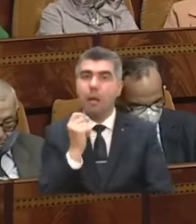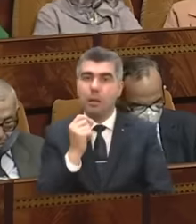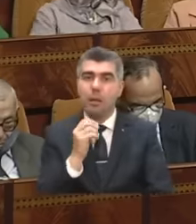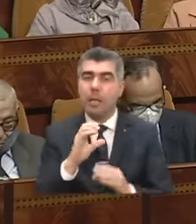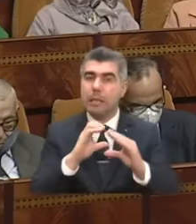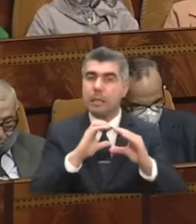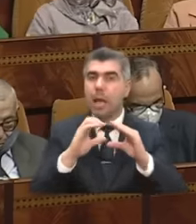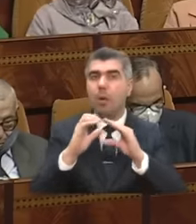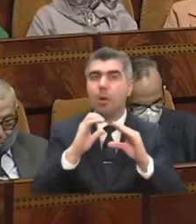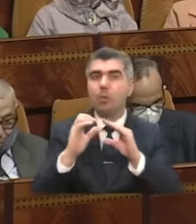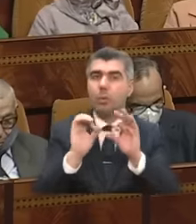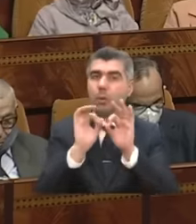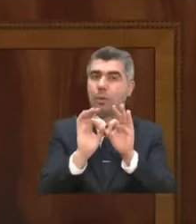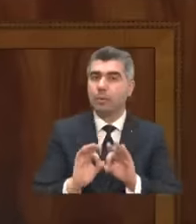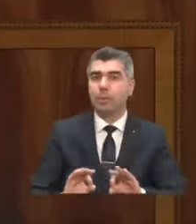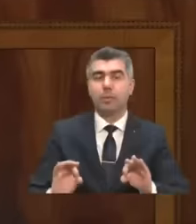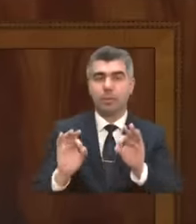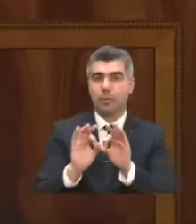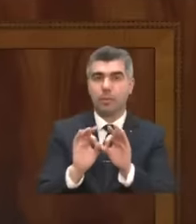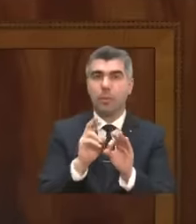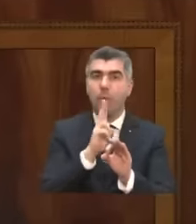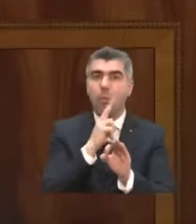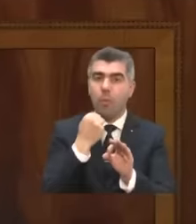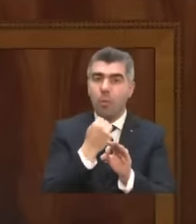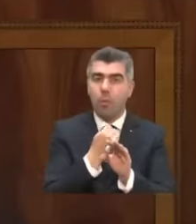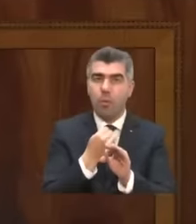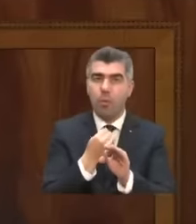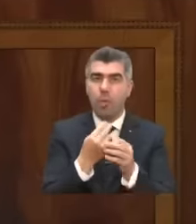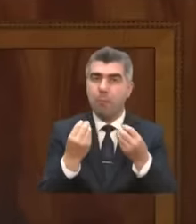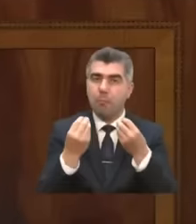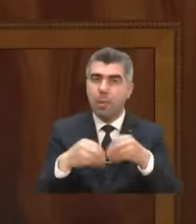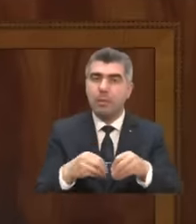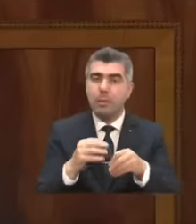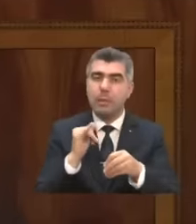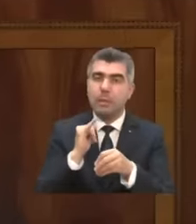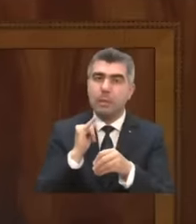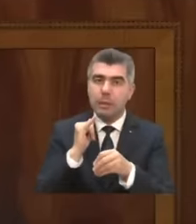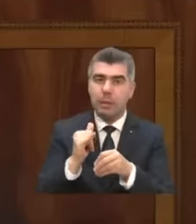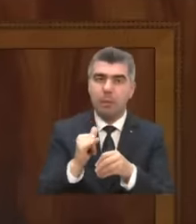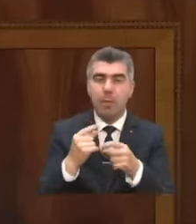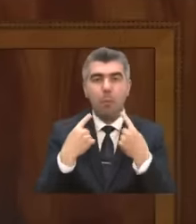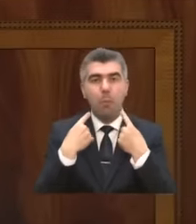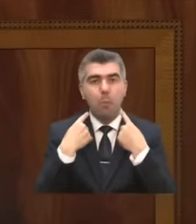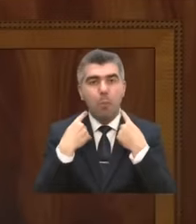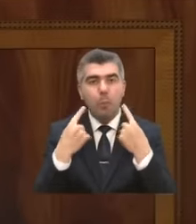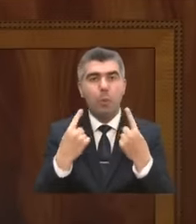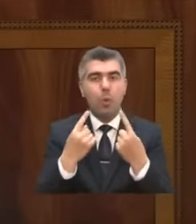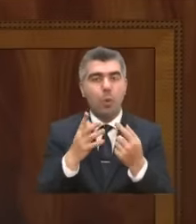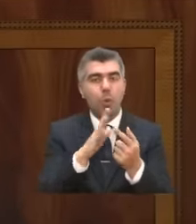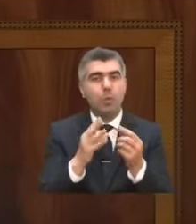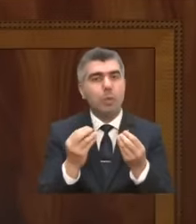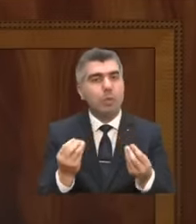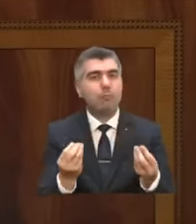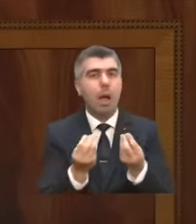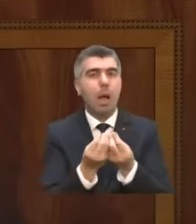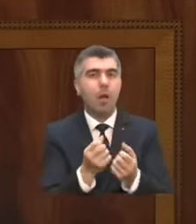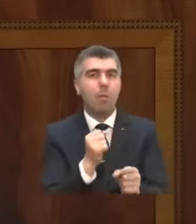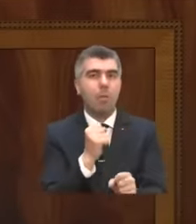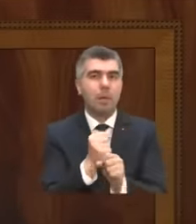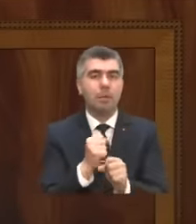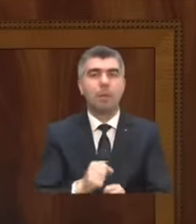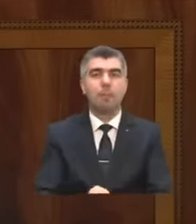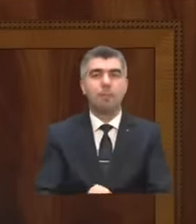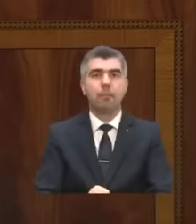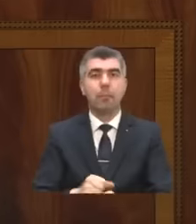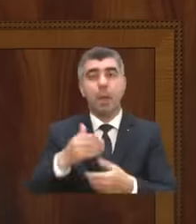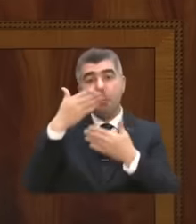ديالكم السيد رئيس الحكومة. حكومة عاجزة عن التواصل، دليل لجوءكم إلى مؤثرين لأن خطابكم لا يؤثر على الشعب. والمغاربة كيضحكوا